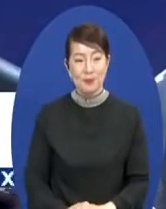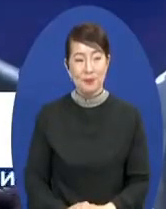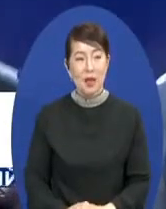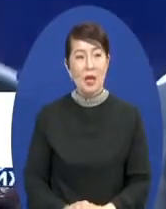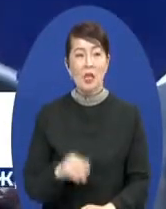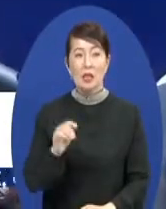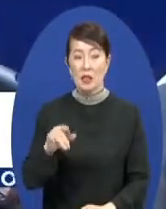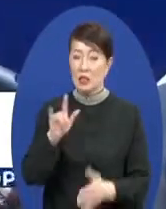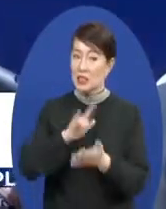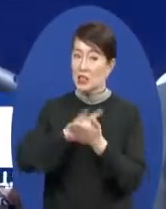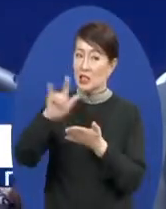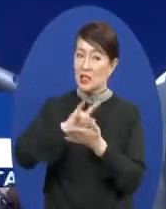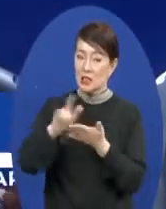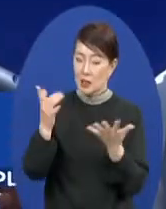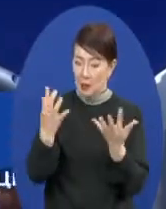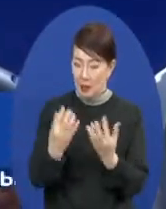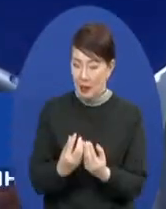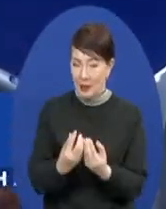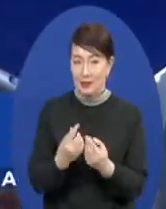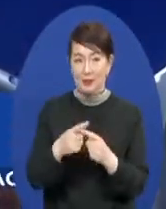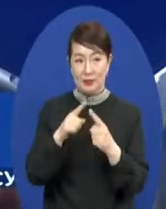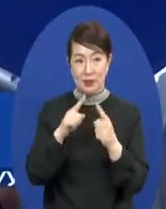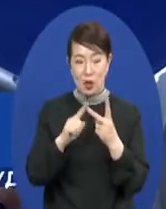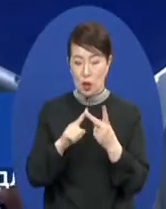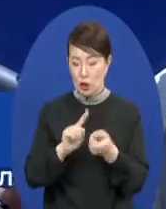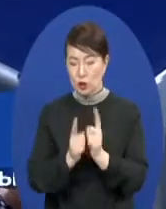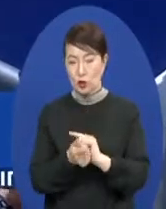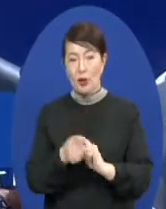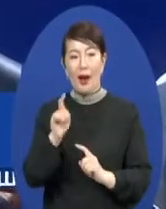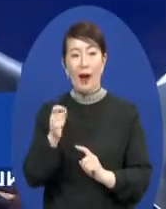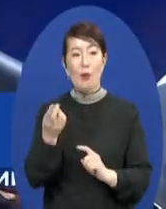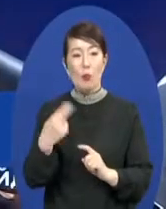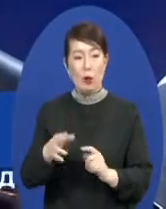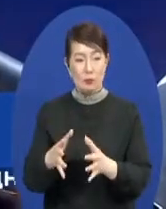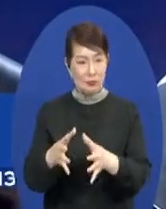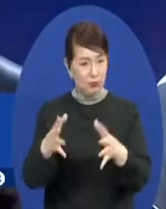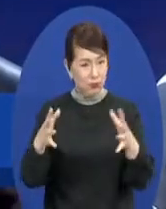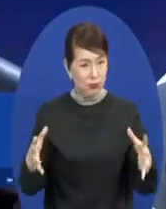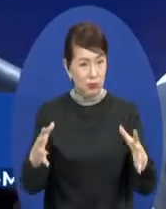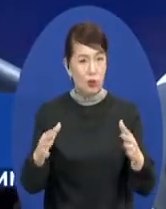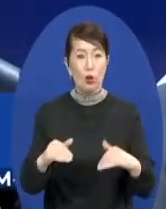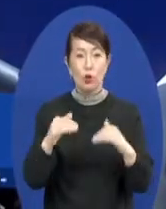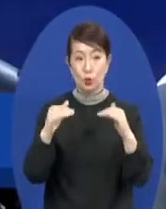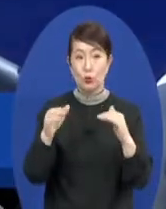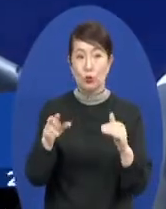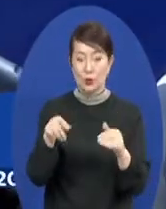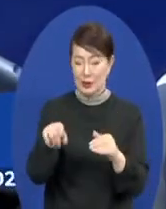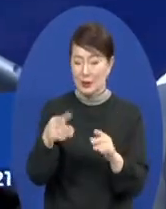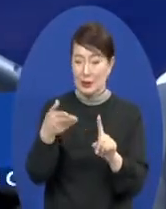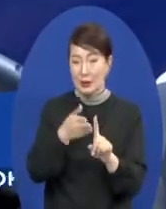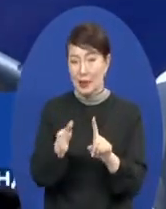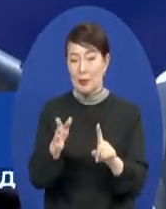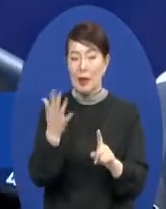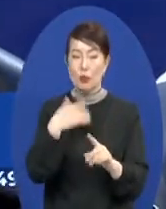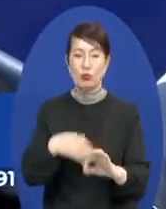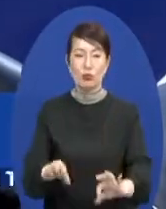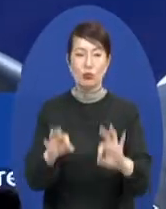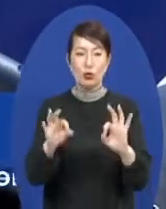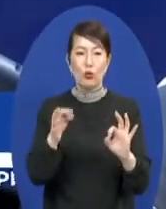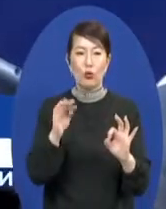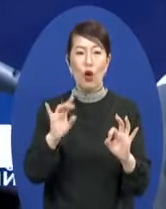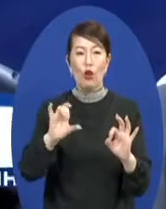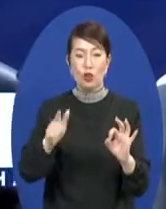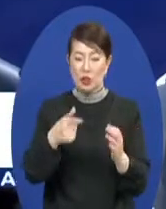Тэр одоо нислэгүүдийг аль болохоор зөвлөх. Оронд нь Хамбогдыг өргөжүүлэх, хөгжүүлэх замаар энд хамгийн тогшиг,